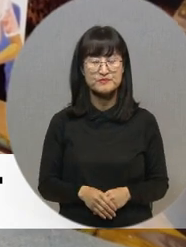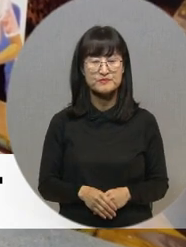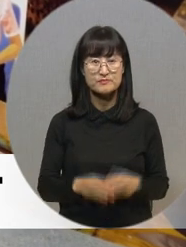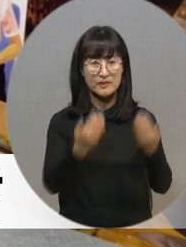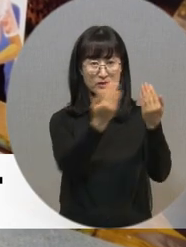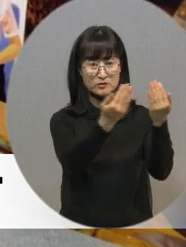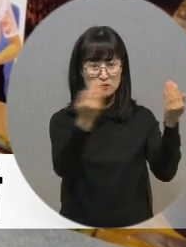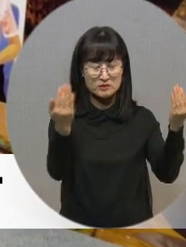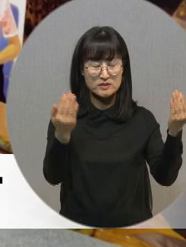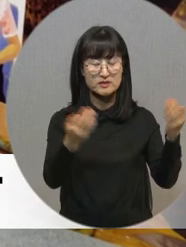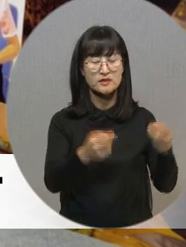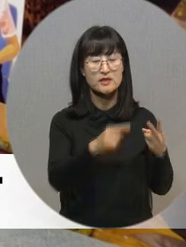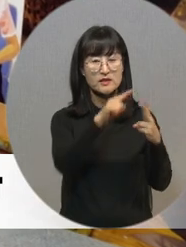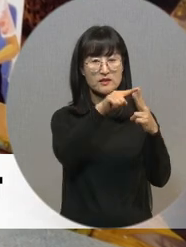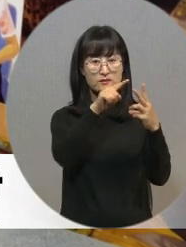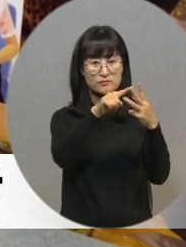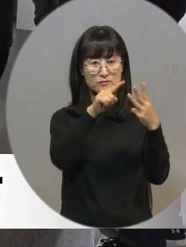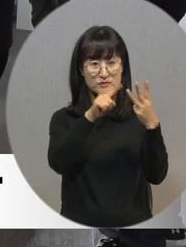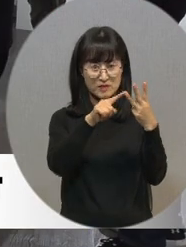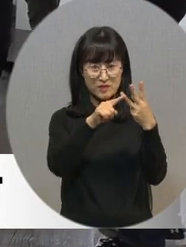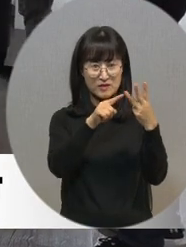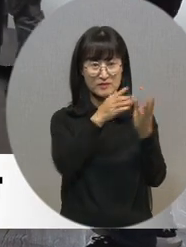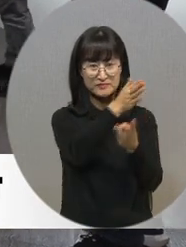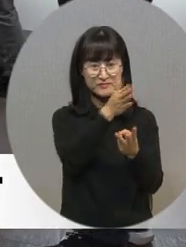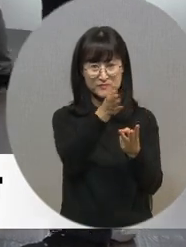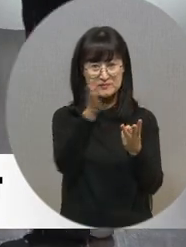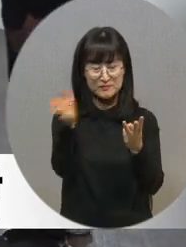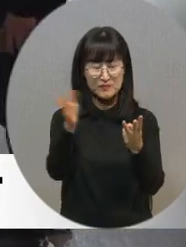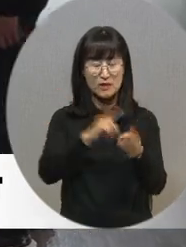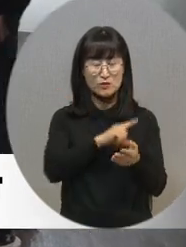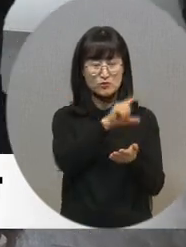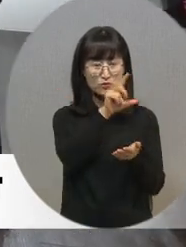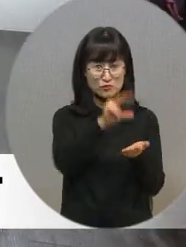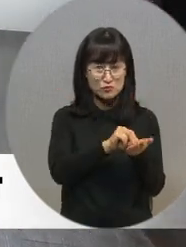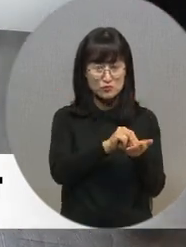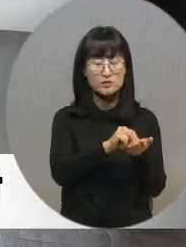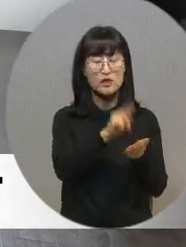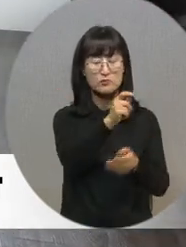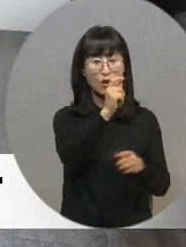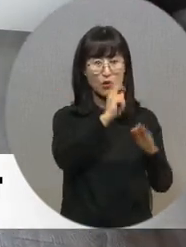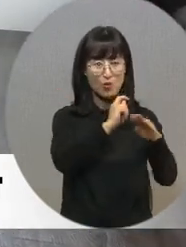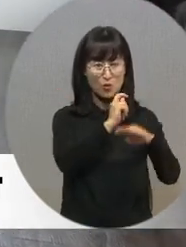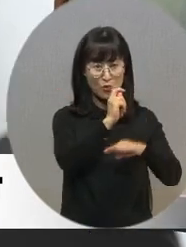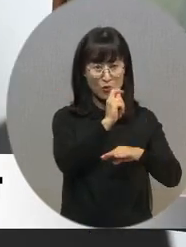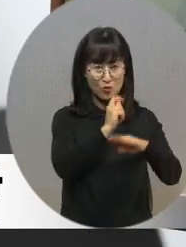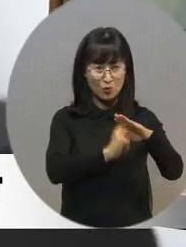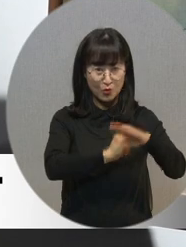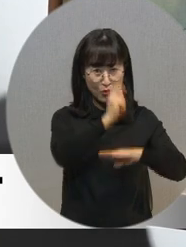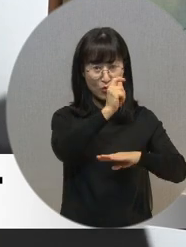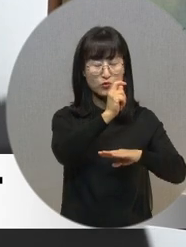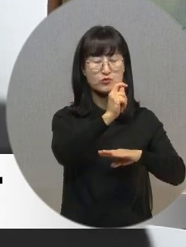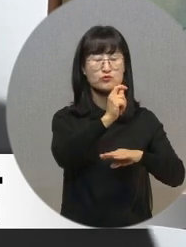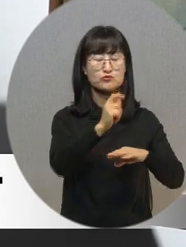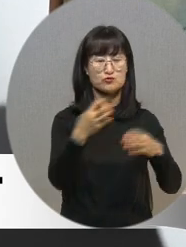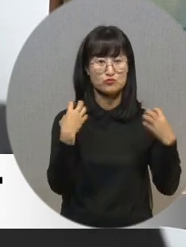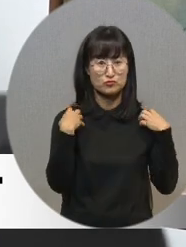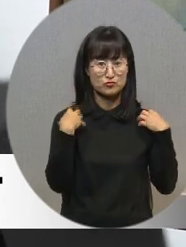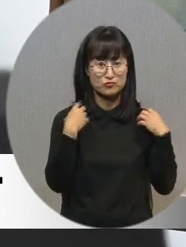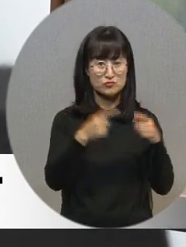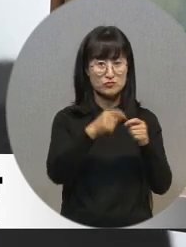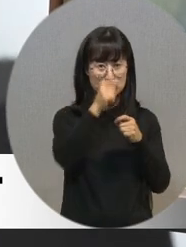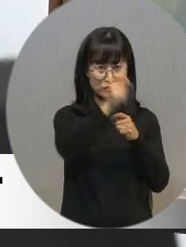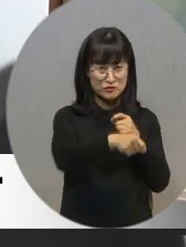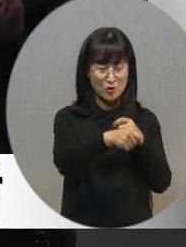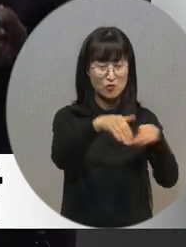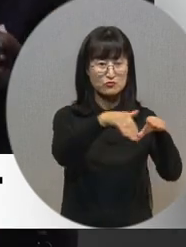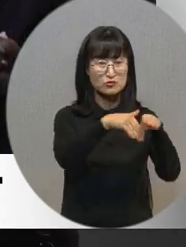전시는 총 3개의 테마로 구성되며 주제 전시는 고흥분청 문화박물관, 특별 전시는